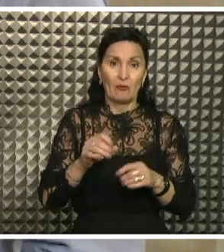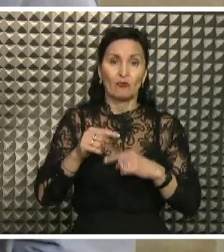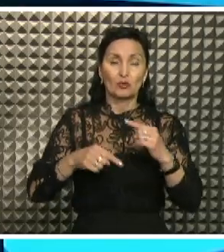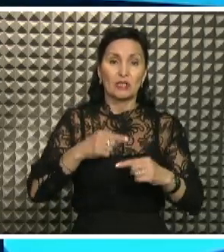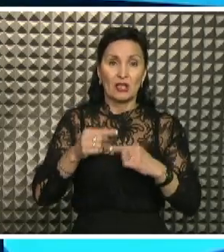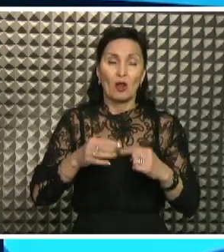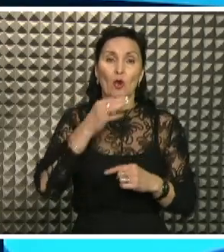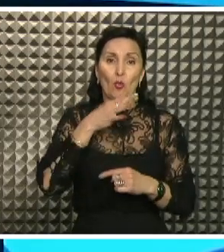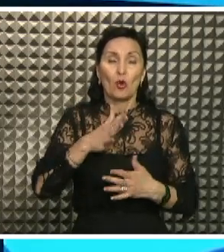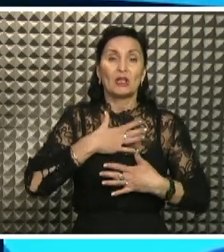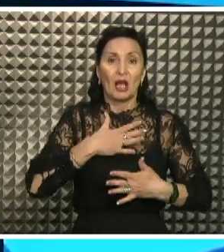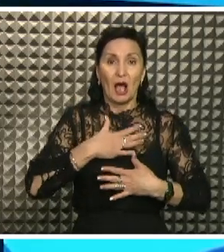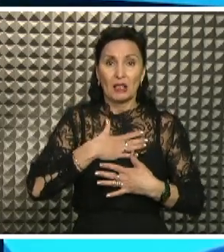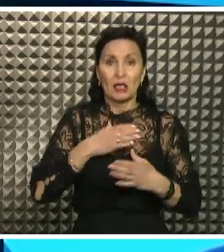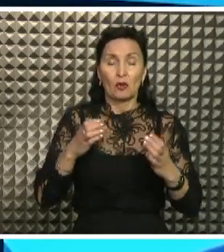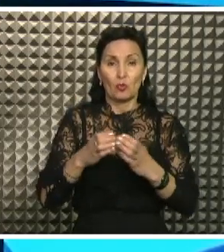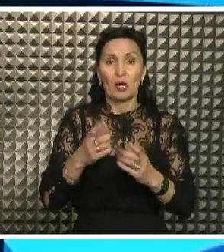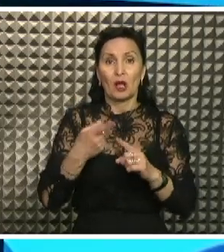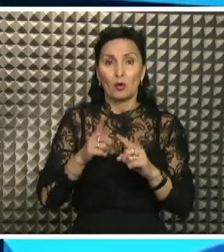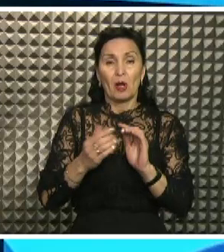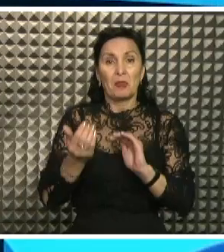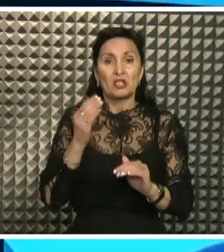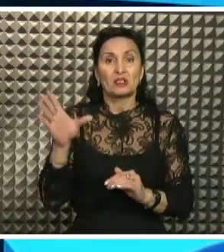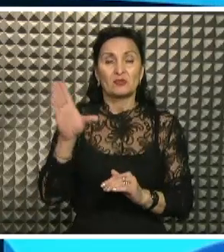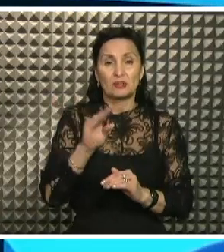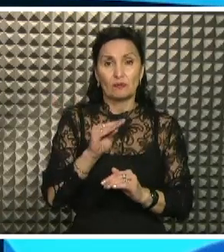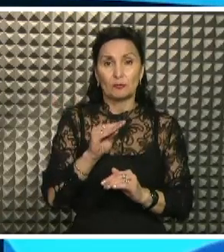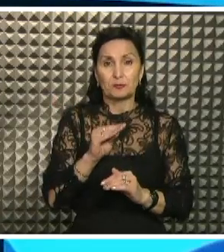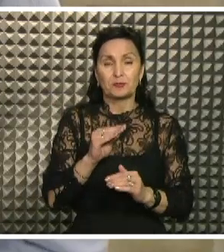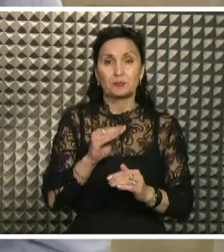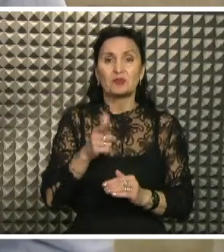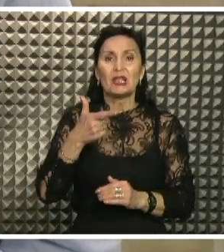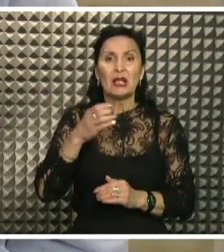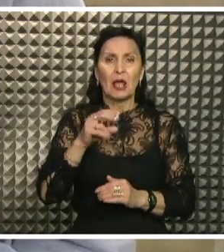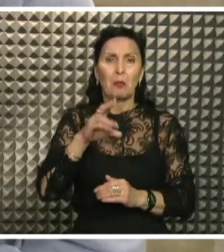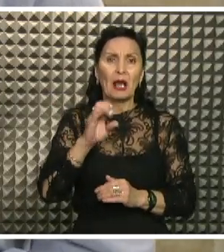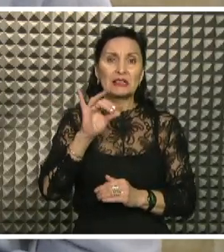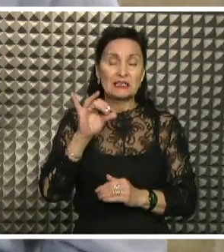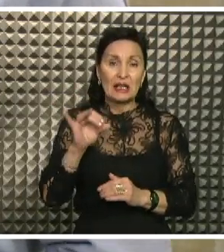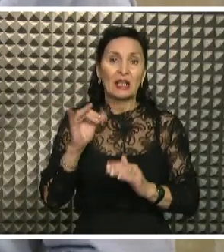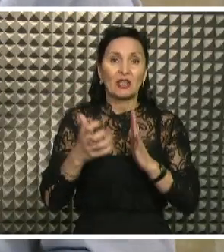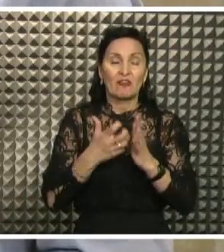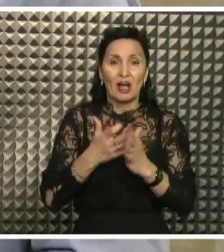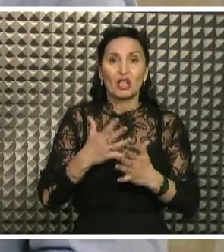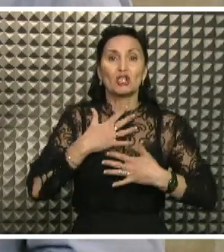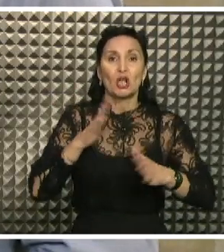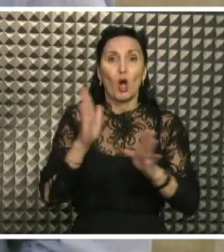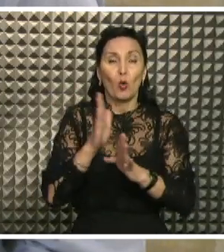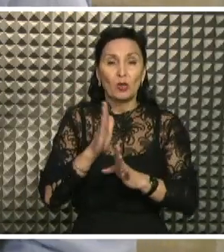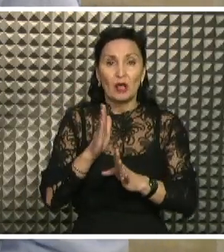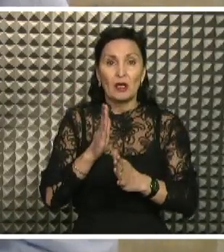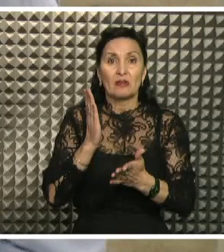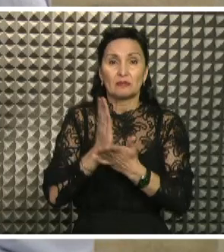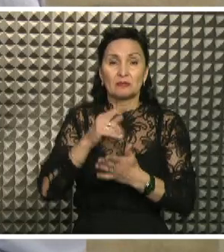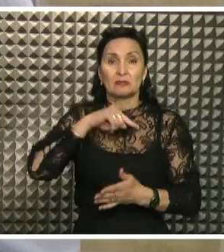любой дыхательной клетки, которая отвечает прежде всего на газообмен. А гипоксия от нее, от нехватки кислорода, которая осуществляется